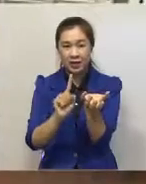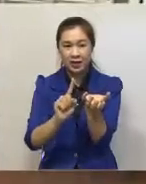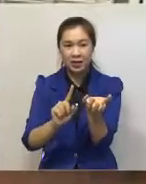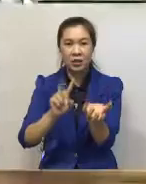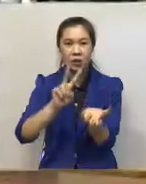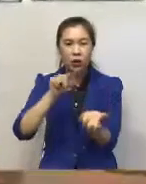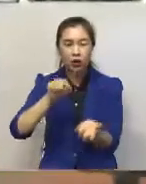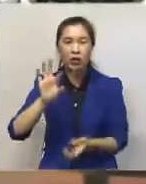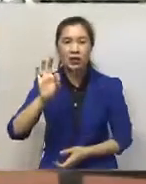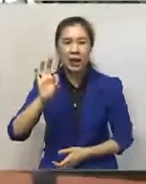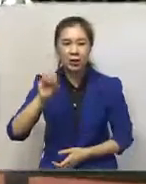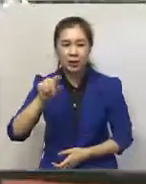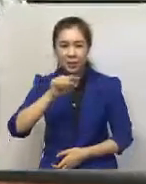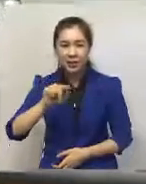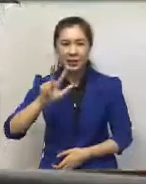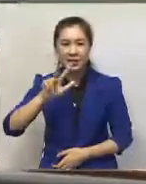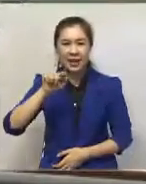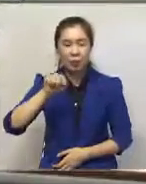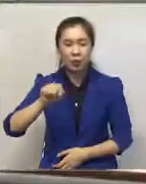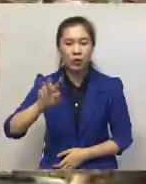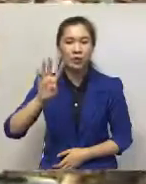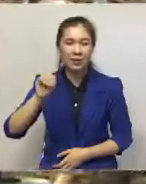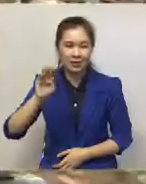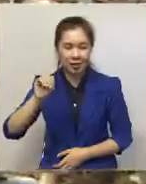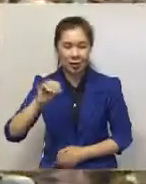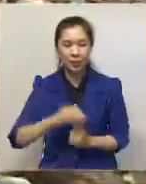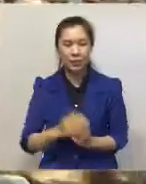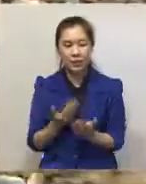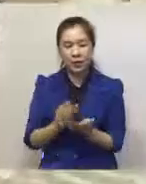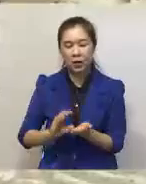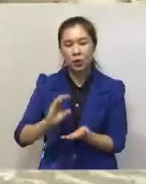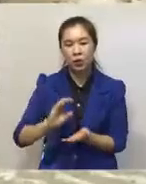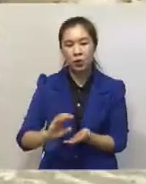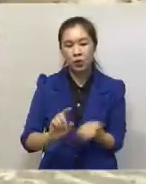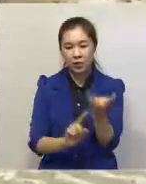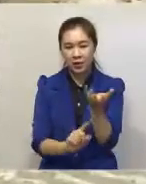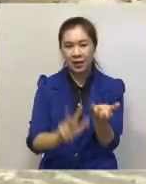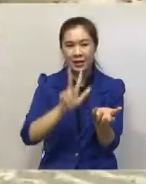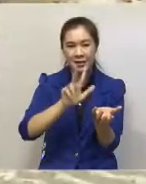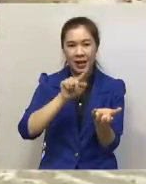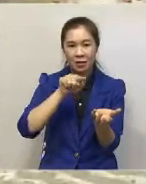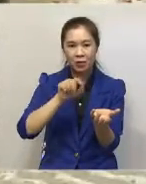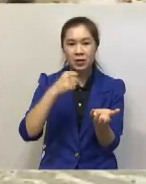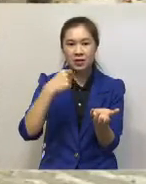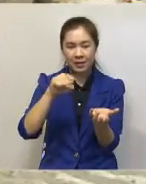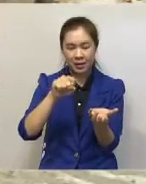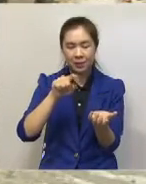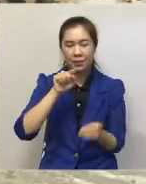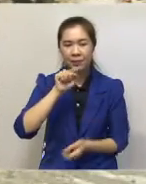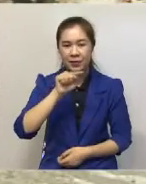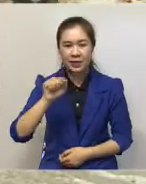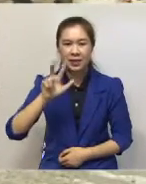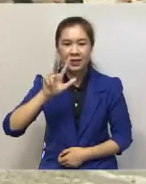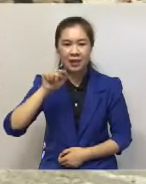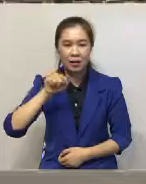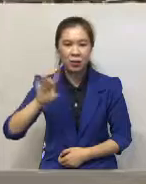าท90สตางค์ถึง3บาท40สตางค์ค่ะขณะที่ต้นทุนอยู่ที่กิโลกรัมละ3บาท10สตางค์ถึง3